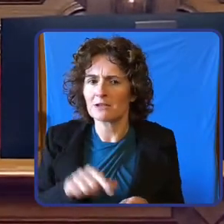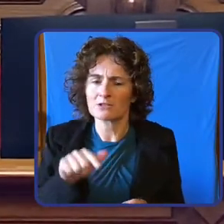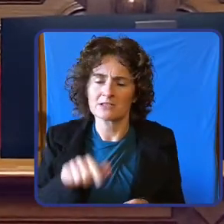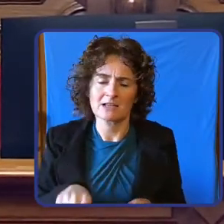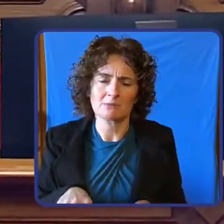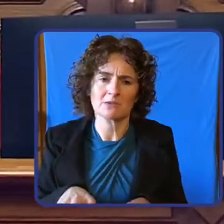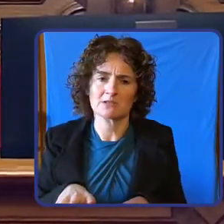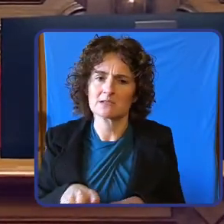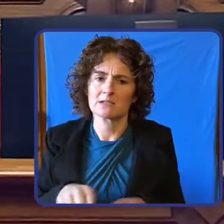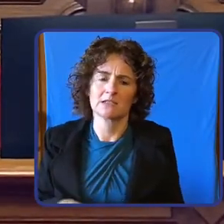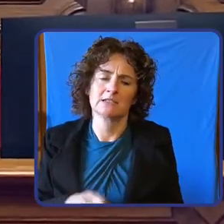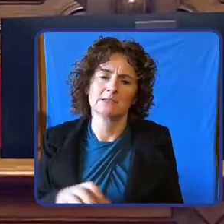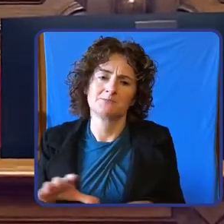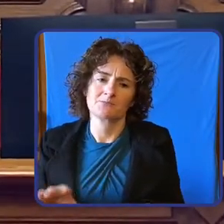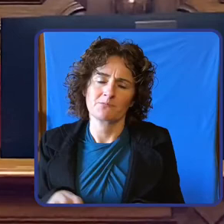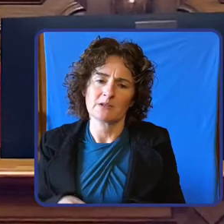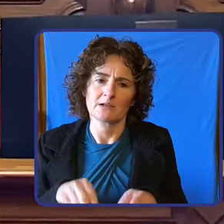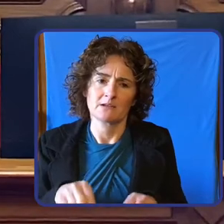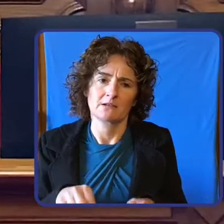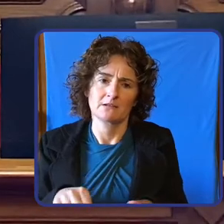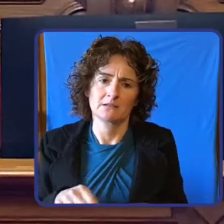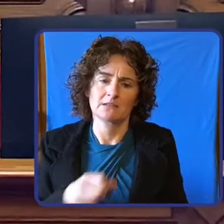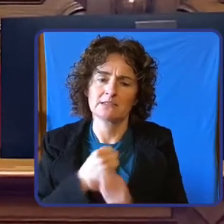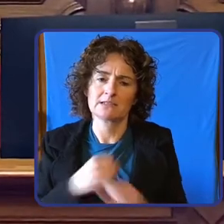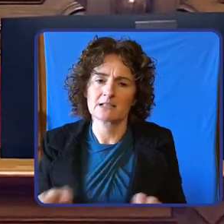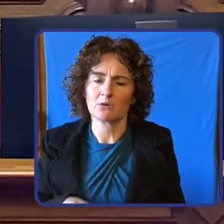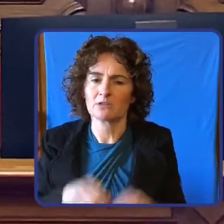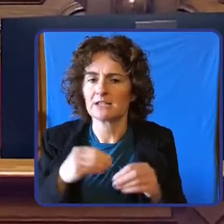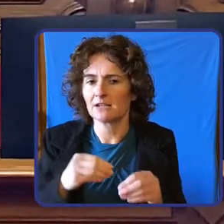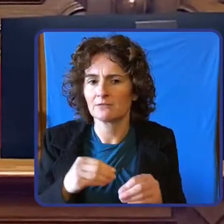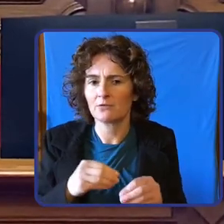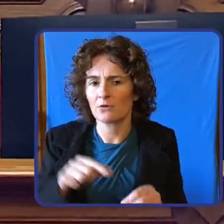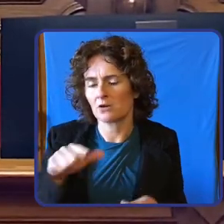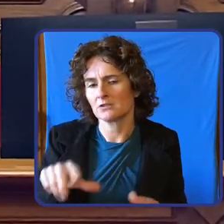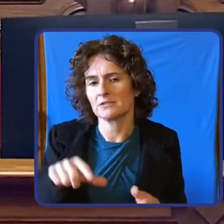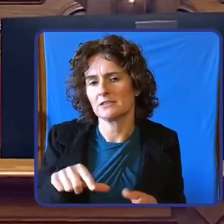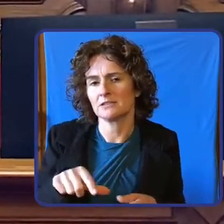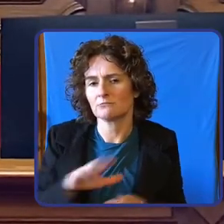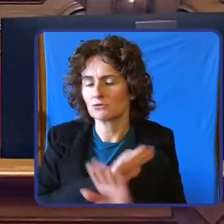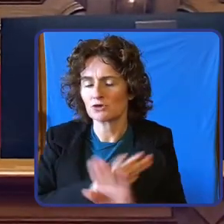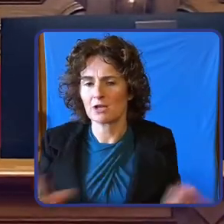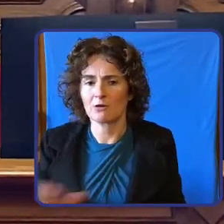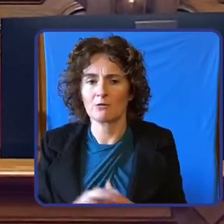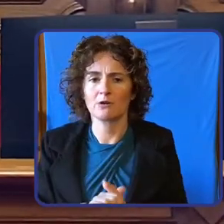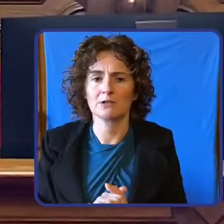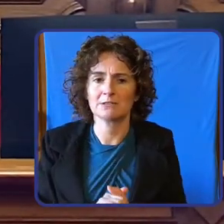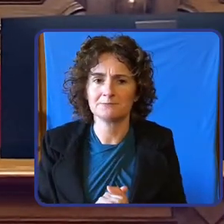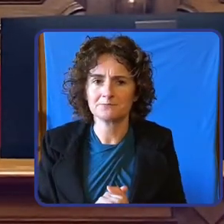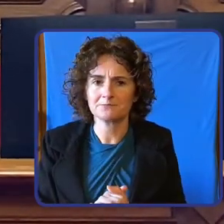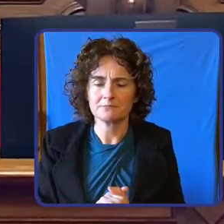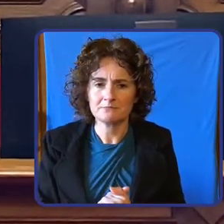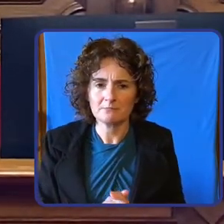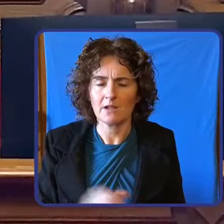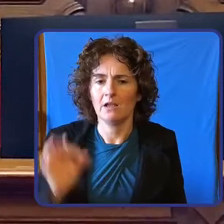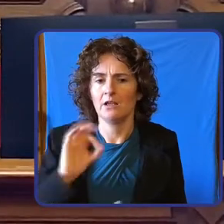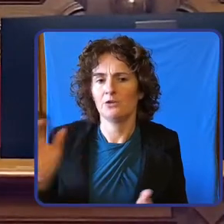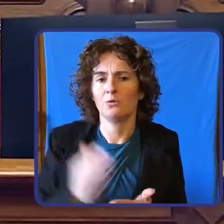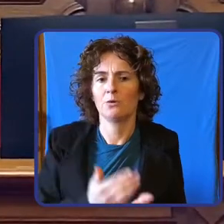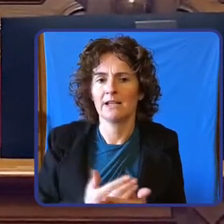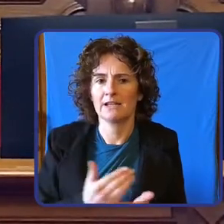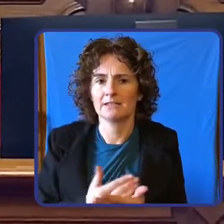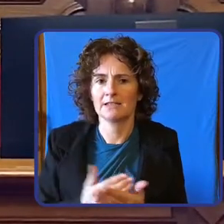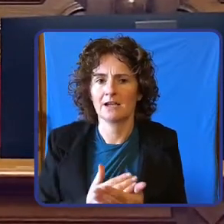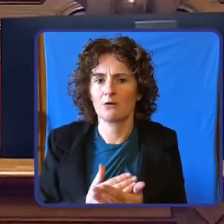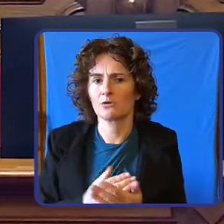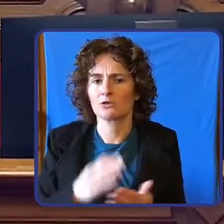folyamatosan az ellentétét hallják a rádiókból. Úgyhogy Nyilván nagyon jó lenne, hogyha